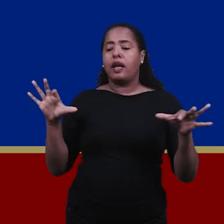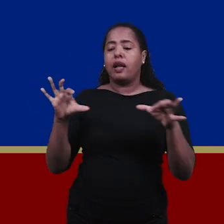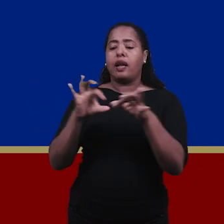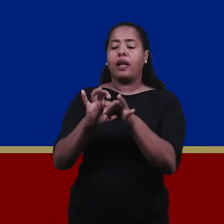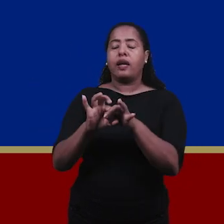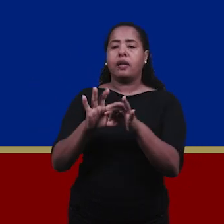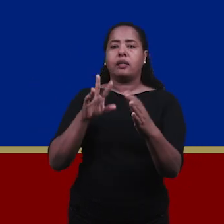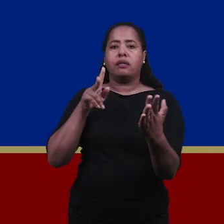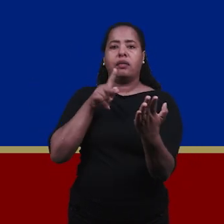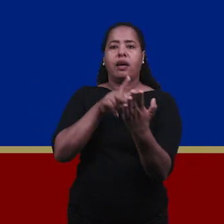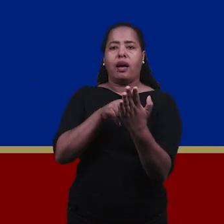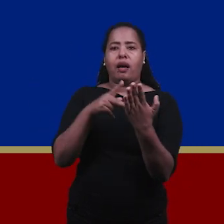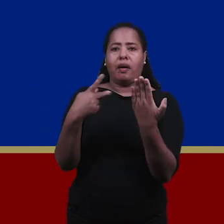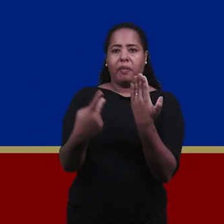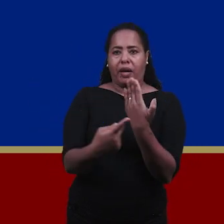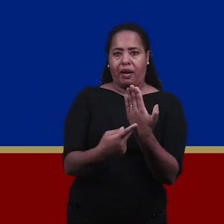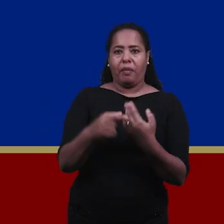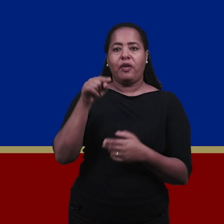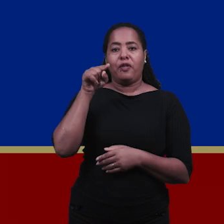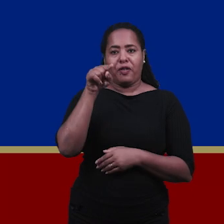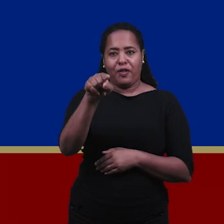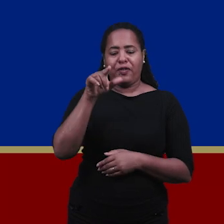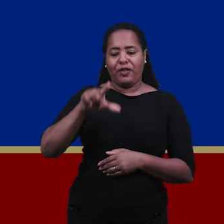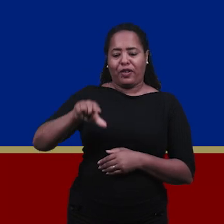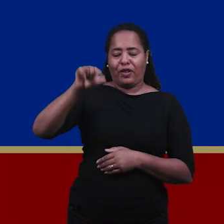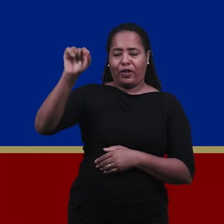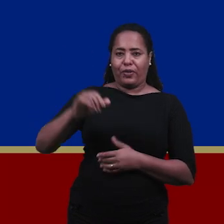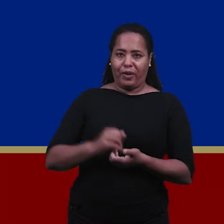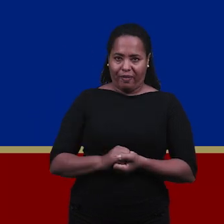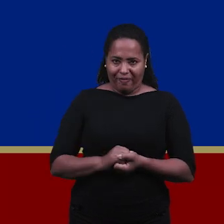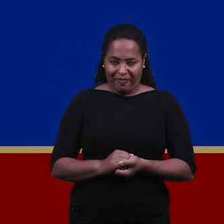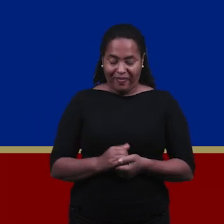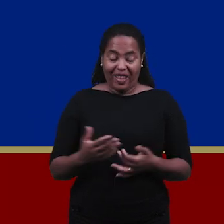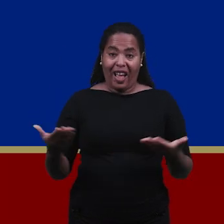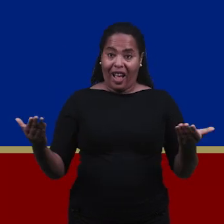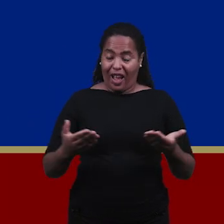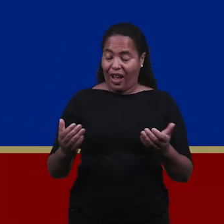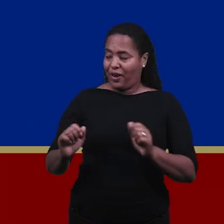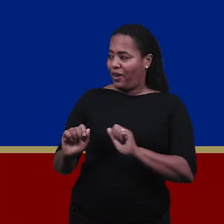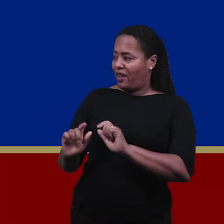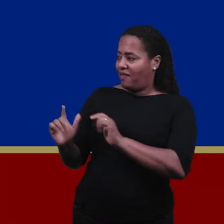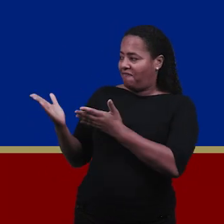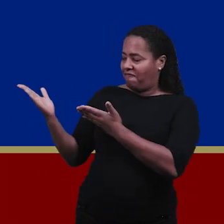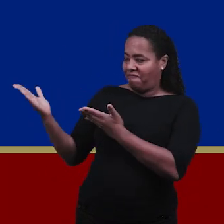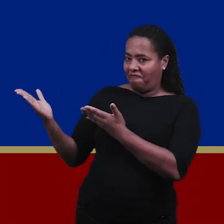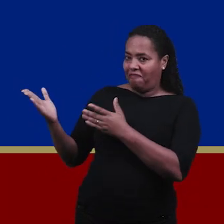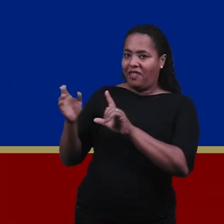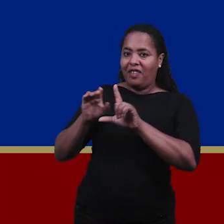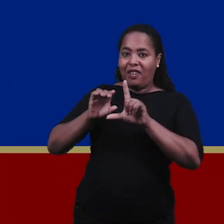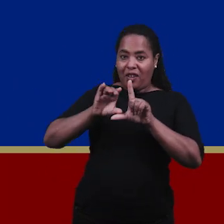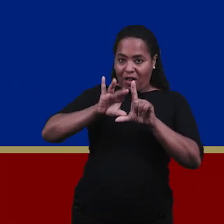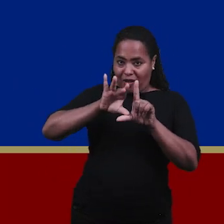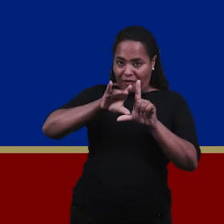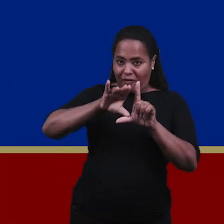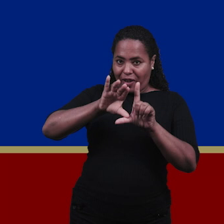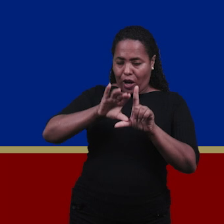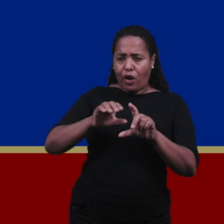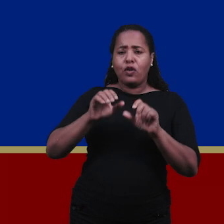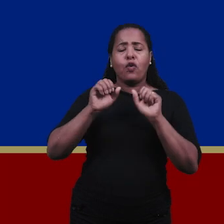parabole que vous avez choisie. Vous pouvez voir un QR code à l'écran. Il